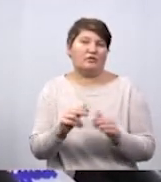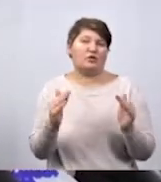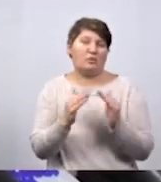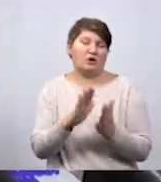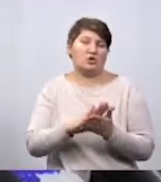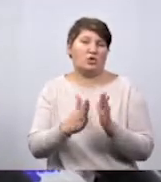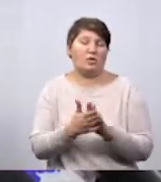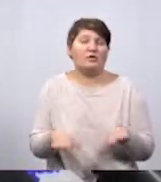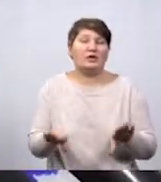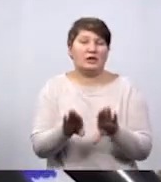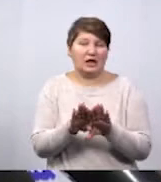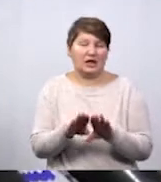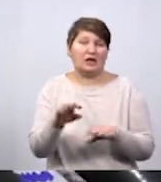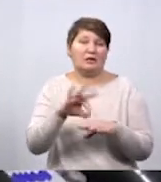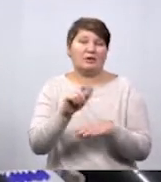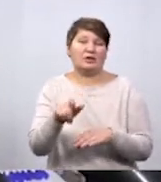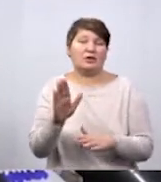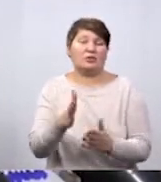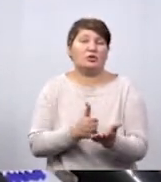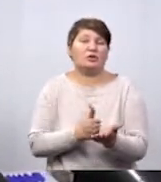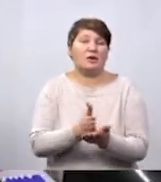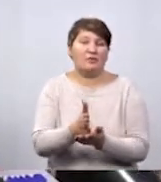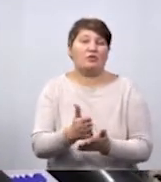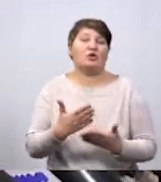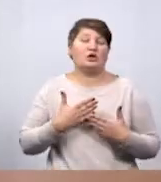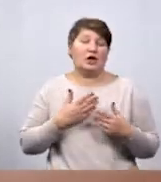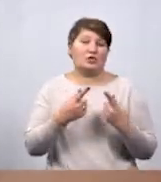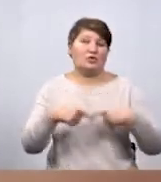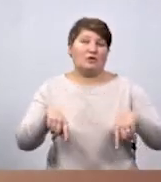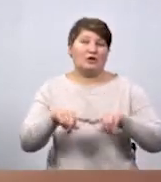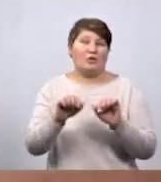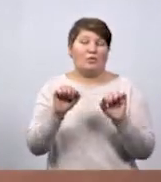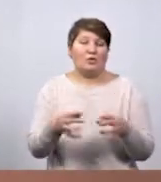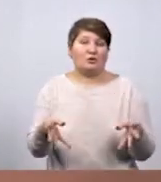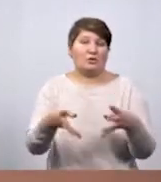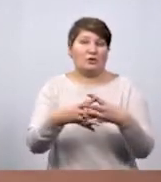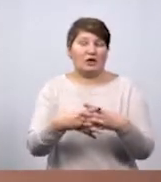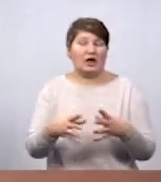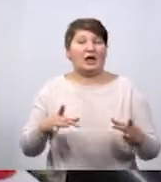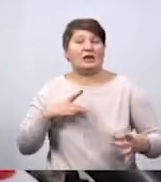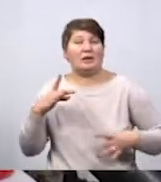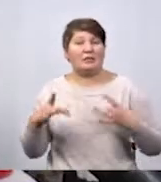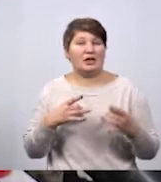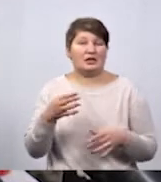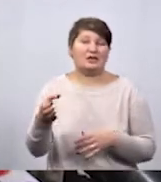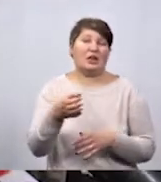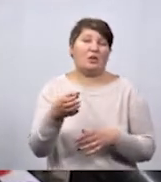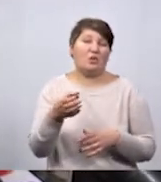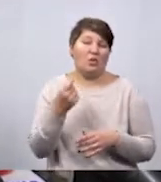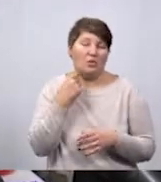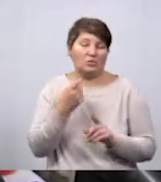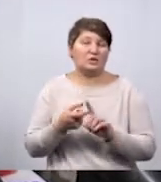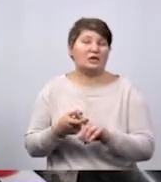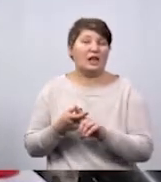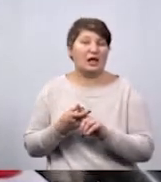такі пацієнти будуть спрямовані до нас у відділення. Може поєднуватись депресія з алкогольною